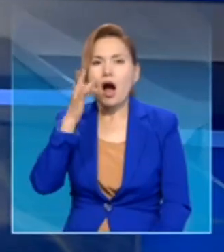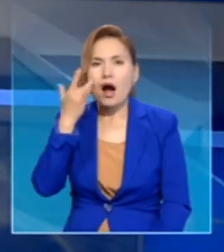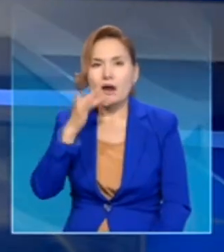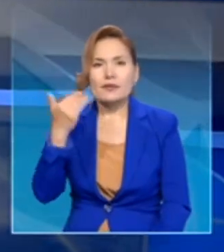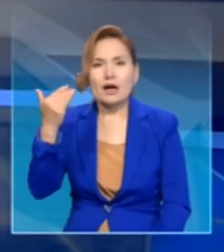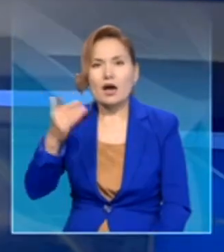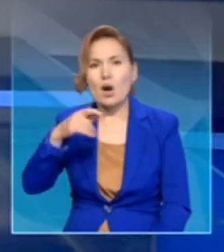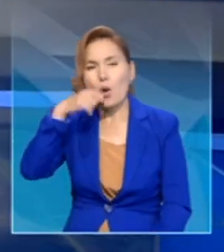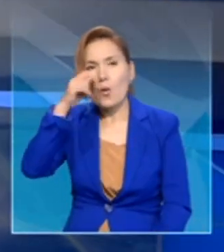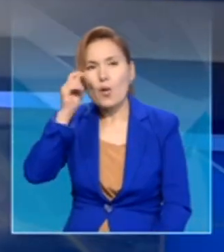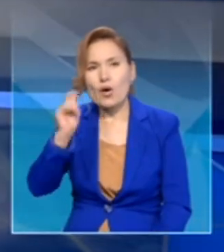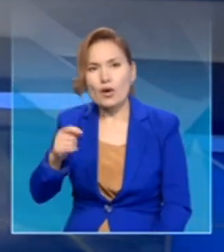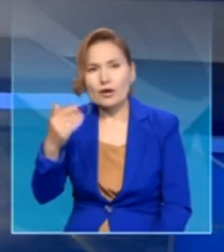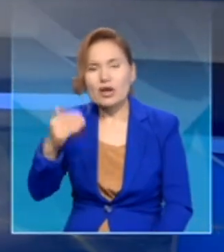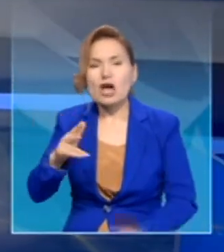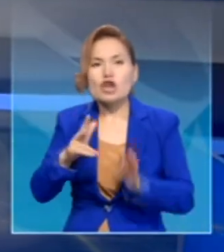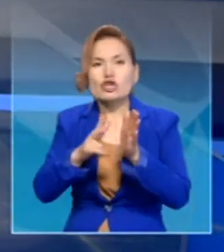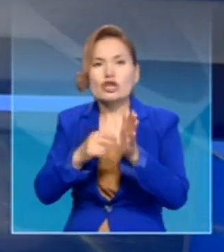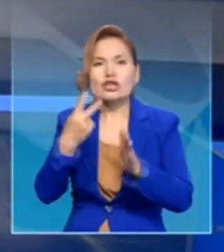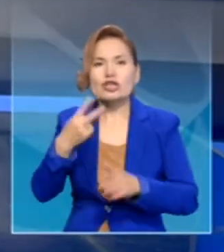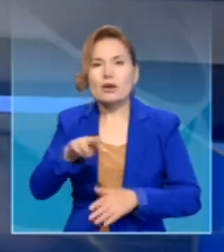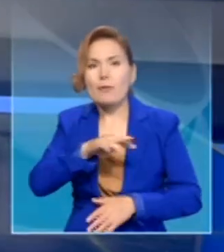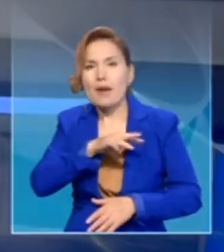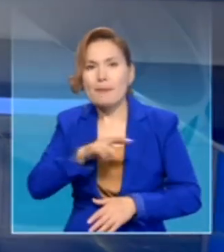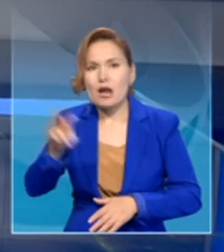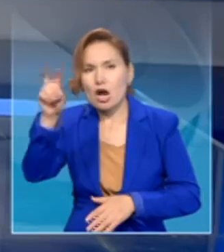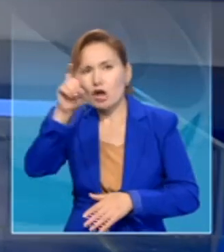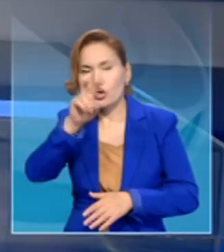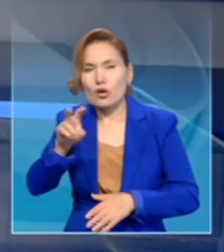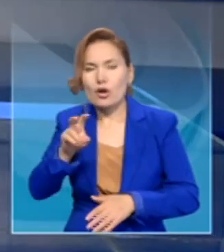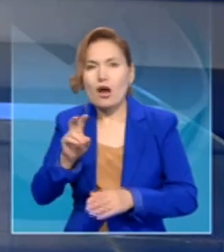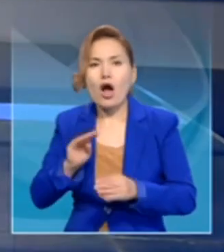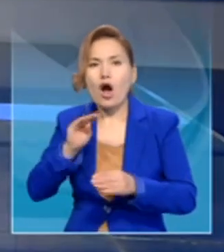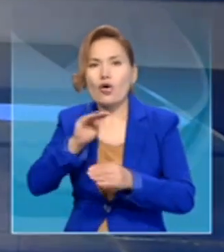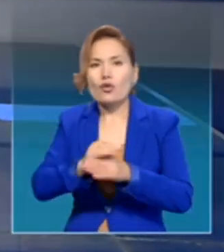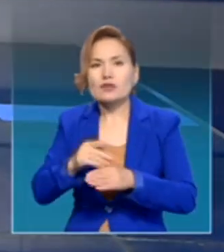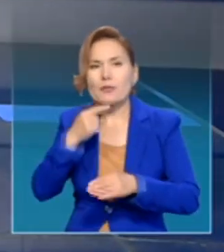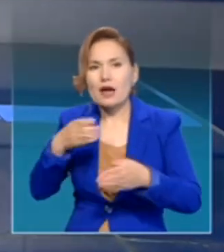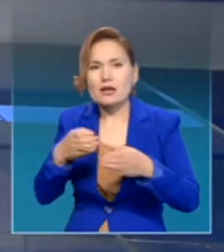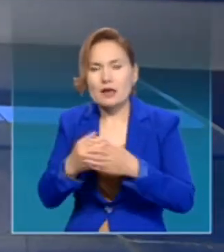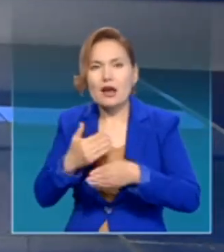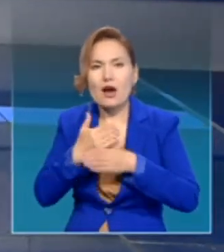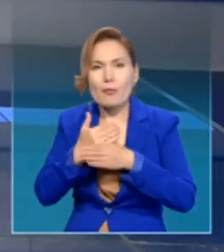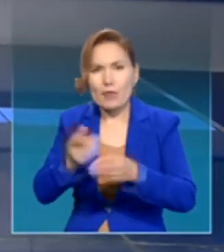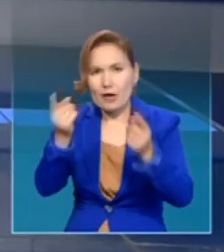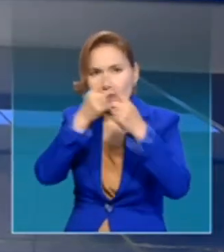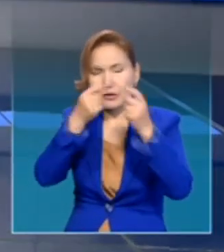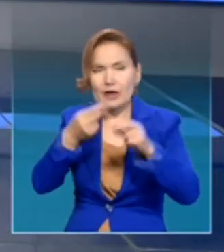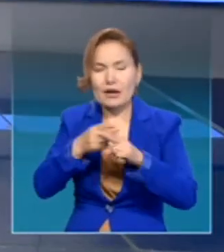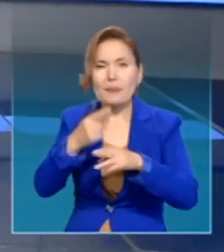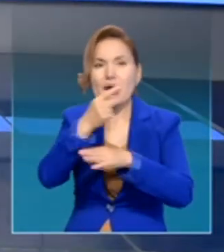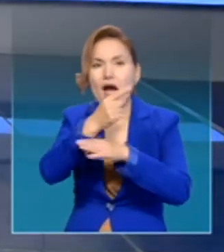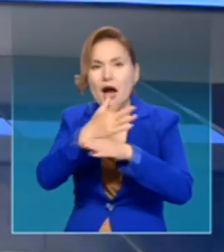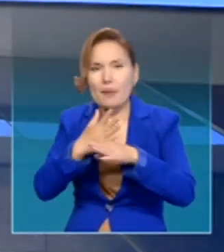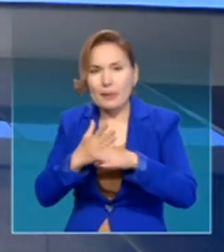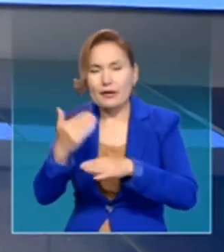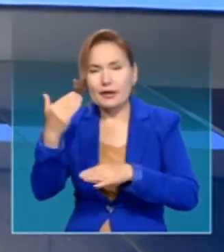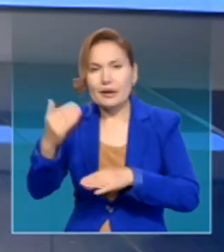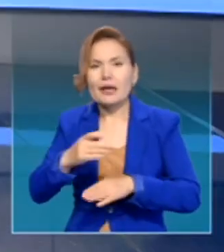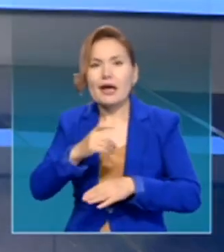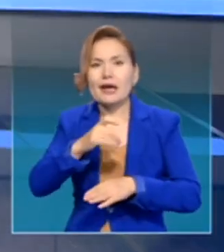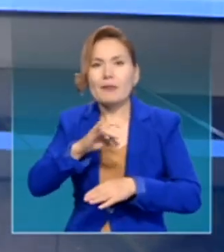АқШ Украинаға 820 миллион долларға қосымша әскери көмек беретінін жария етті. Оған екі зениттік зымырандық кешен,